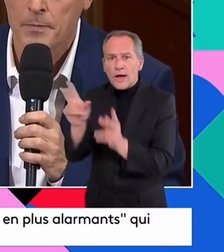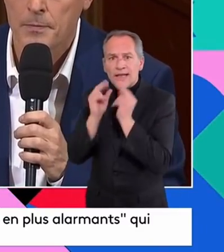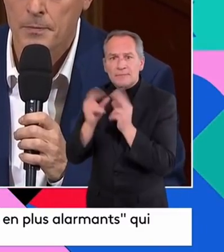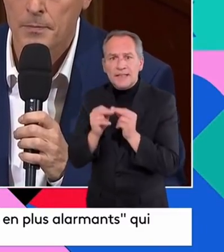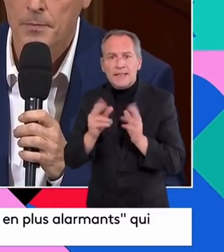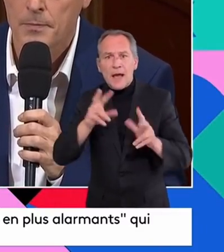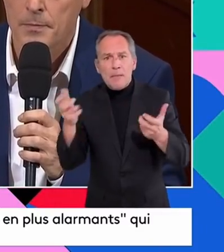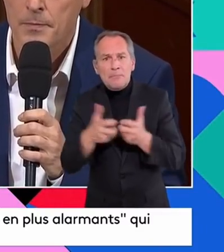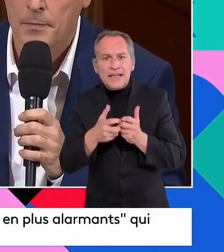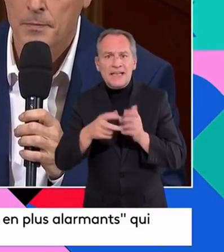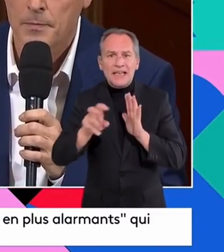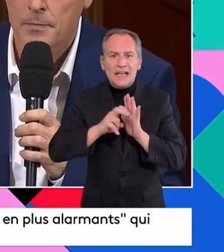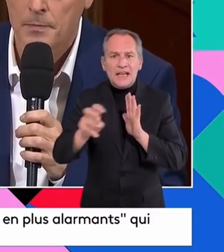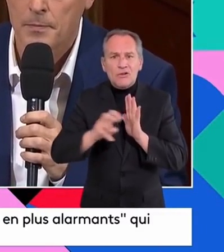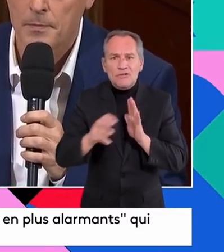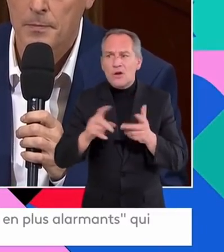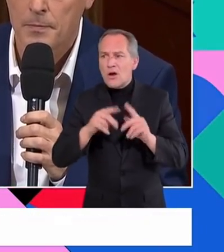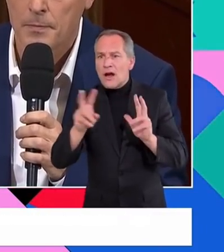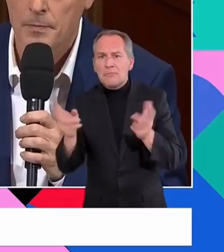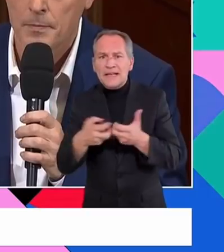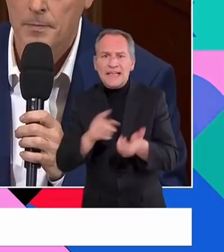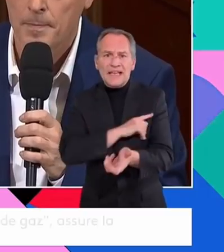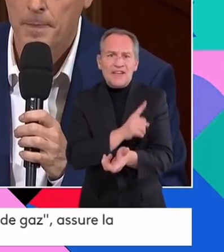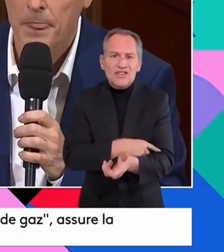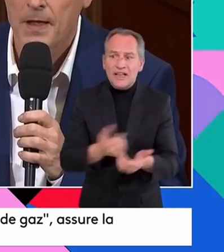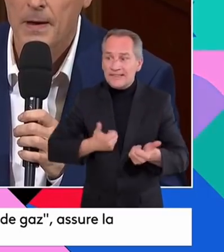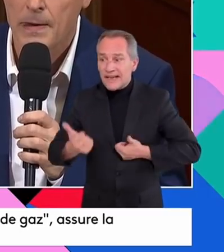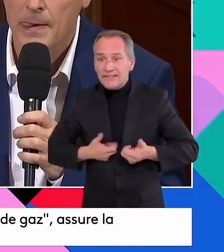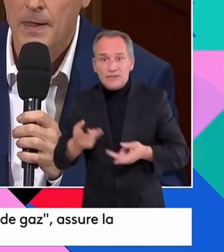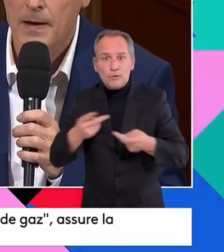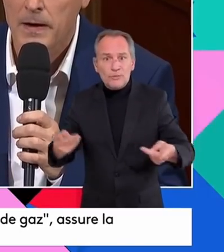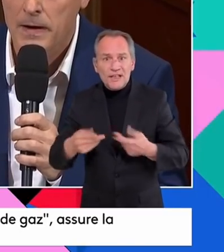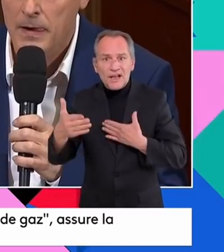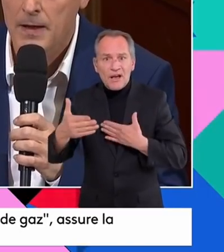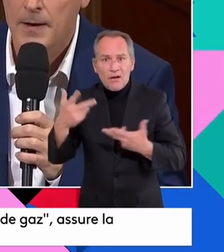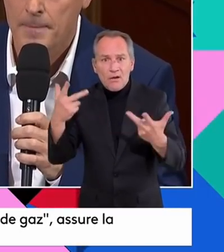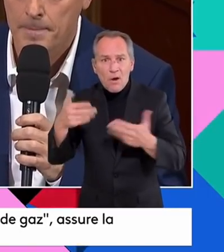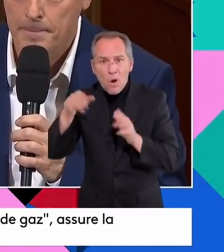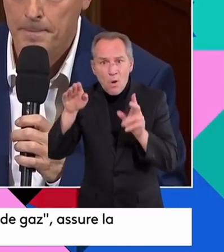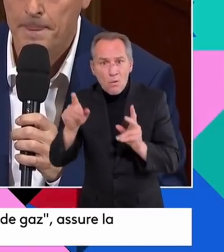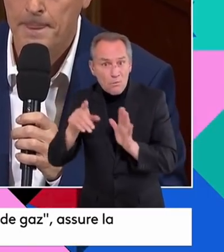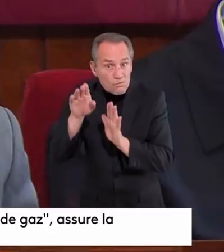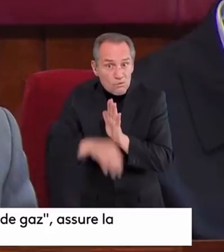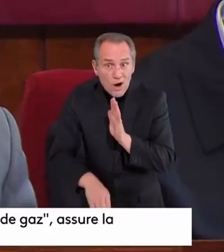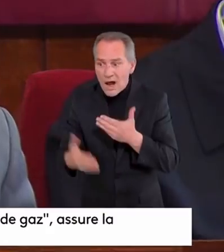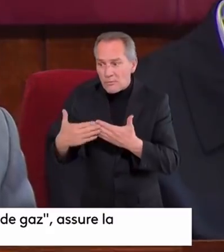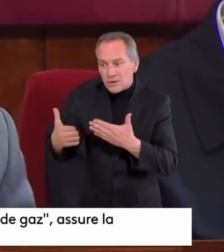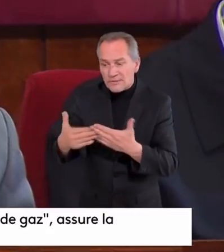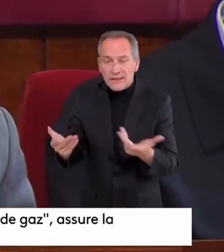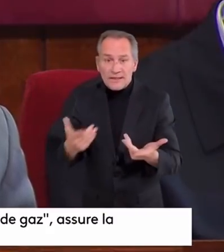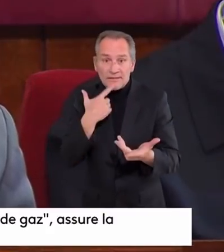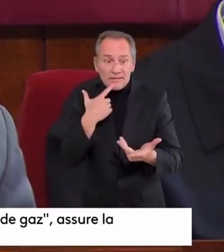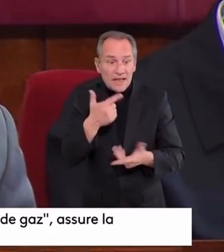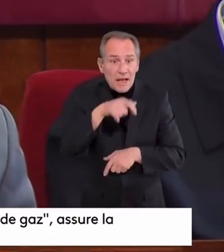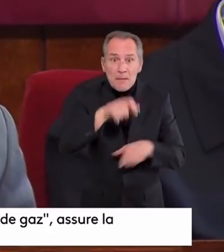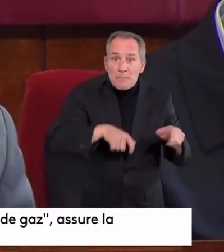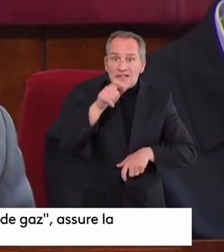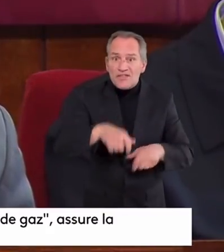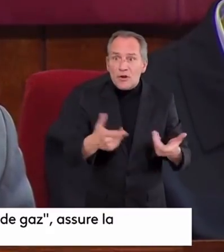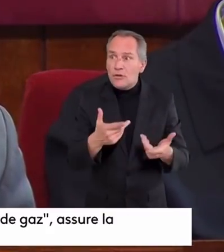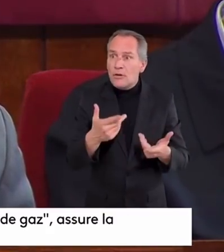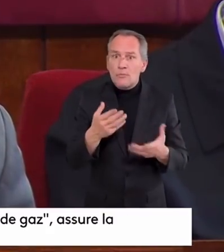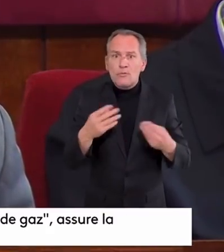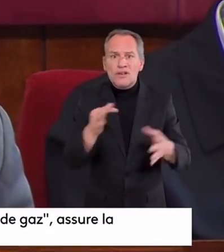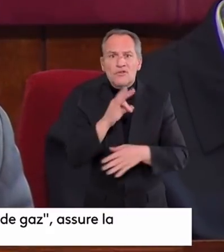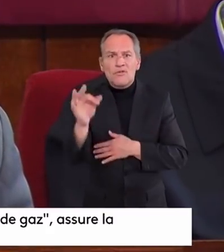réduction des services publics, notamment en proximité, et que ça touche d'abord les plus démunis. les Françaises et les Français qui sont les plus éloignés des